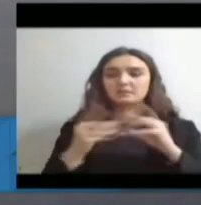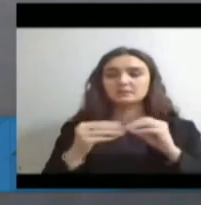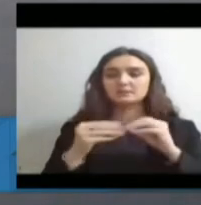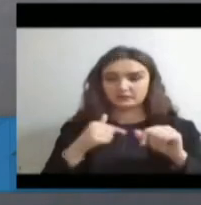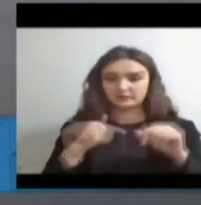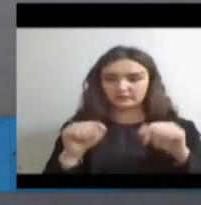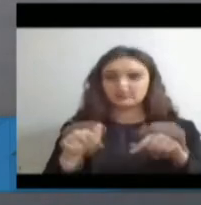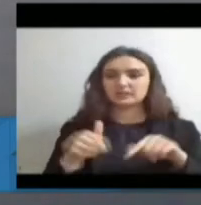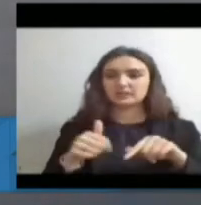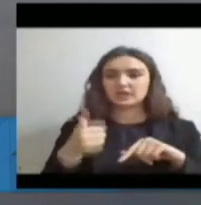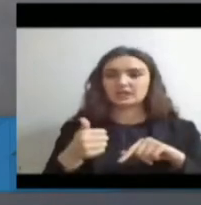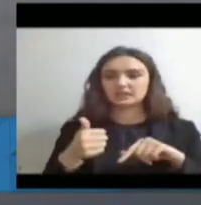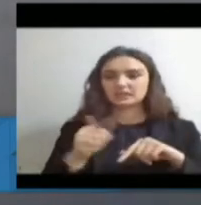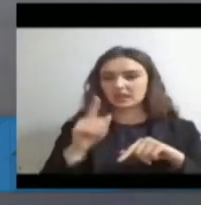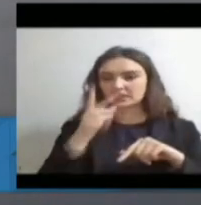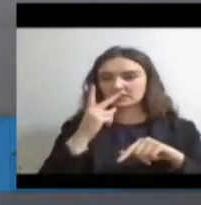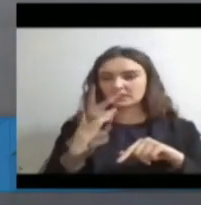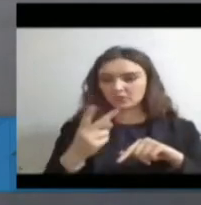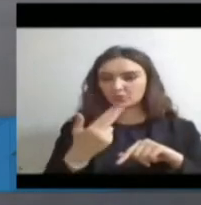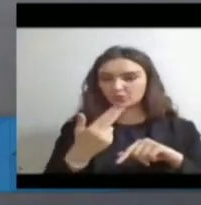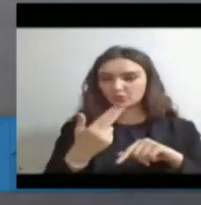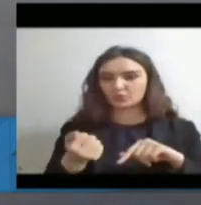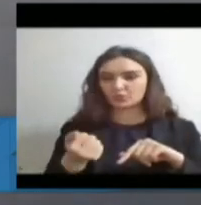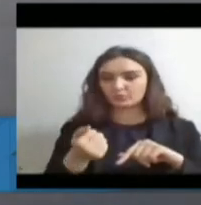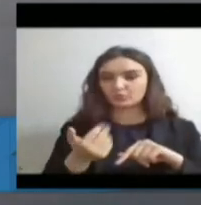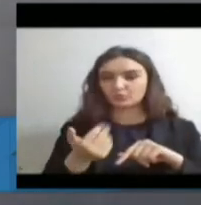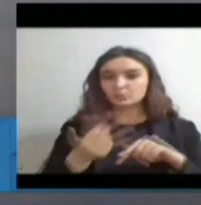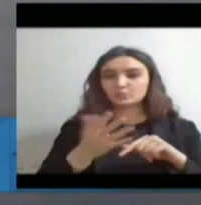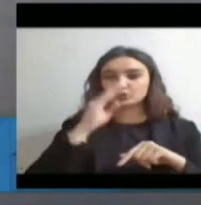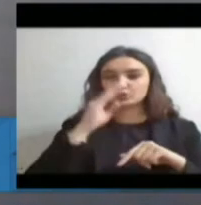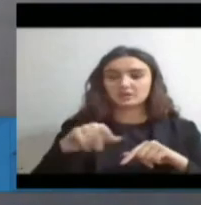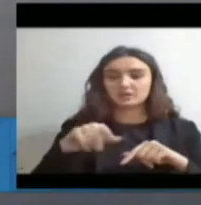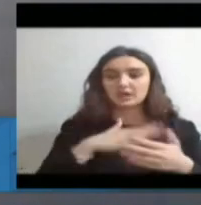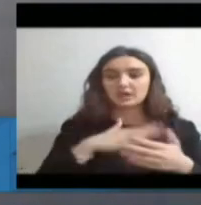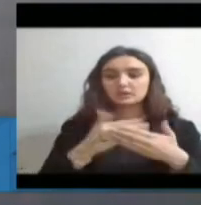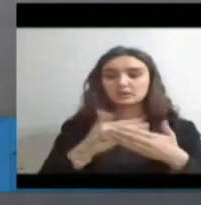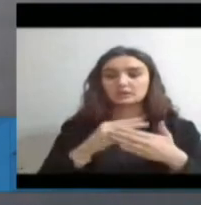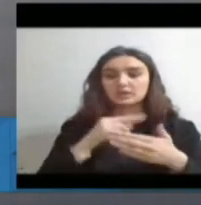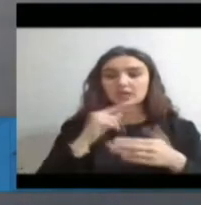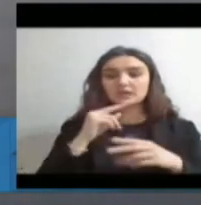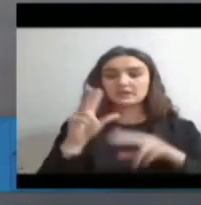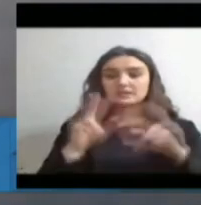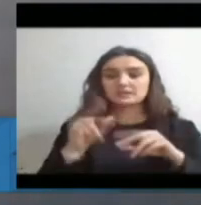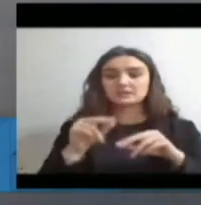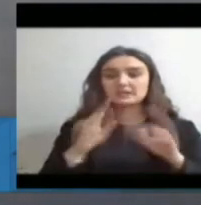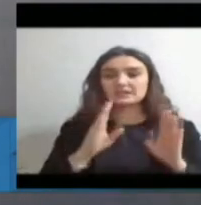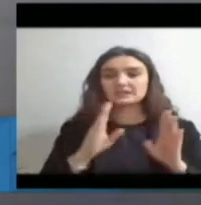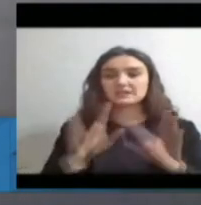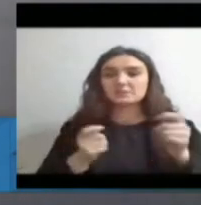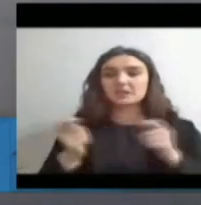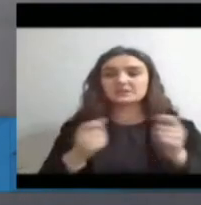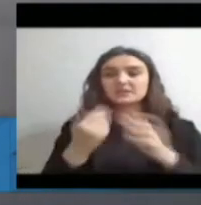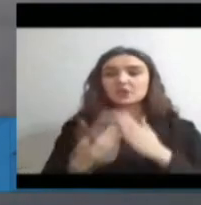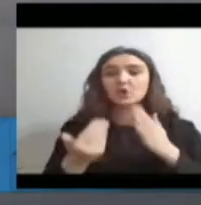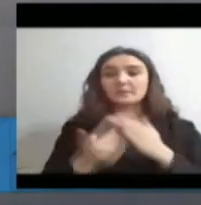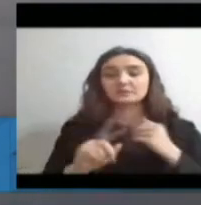კარგი მხარე დავინახოთ, ხო? თუ მშობლები აქტიურად გაითვალისწინებენ ქცევის მართვის რეკომენდაციებს, რომლებსაც სპეციალისტები მათ